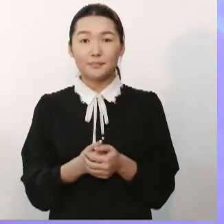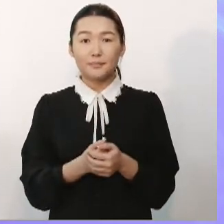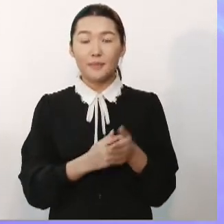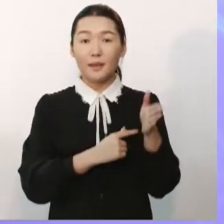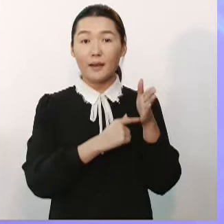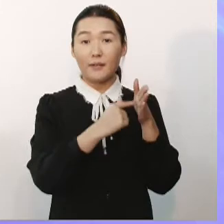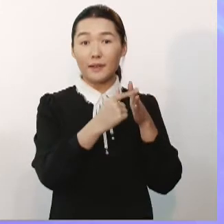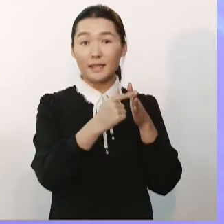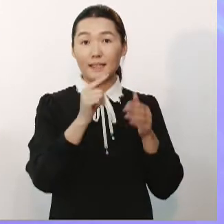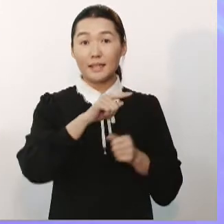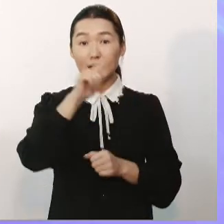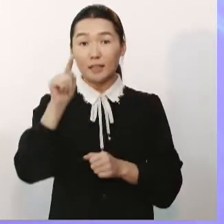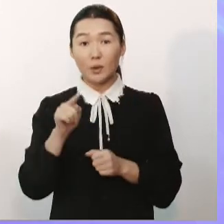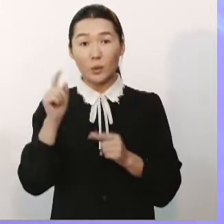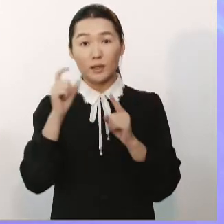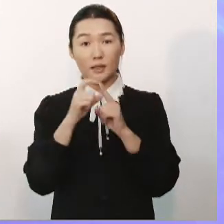Выделите корень слов.